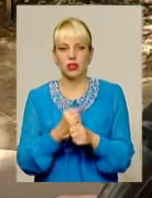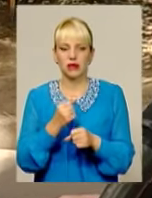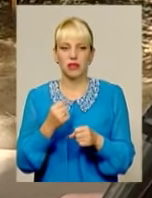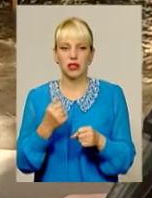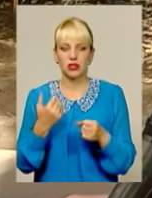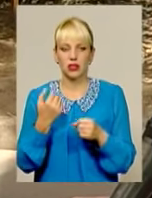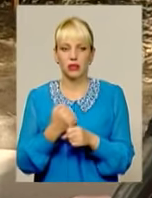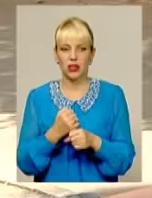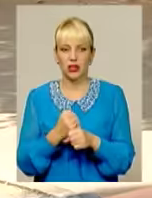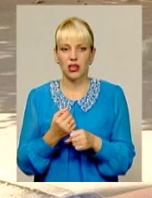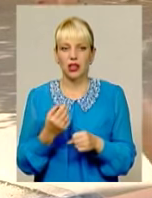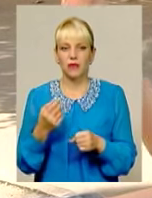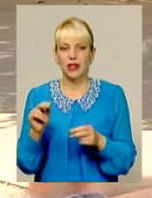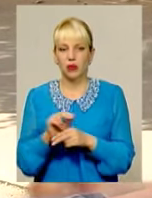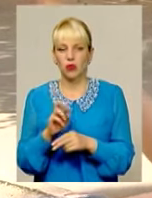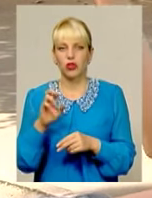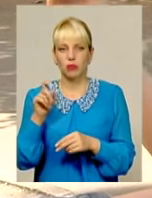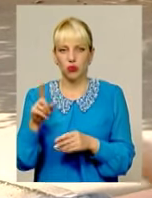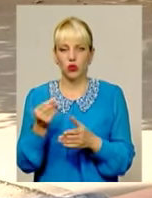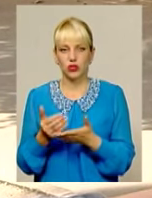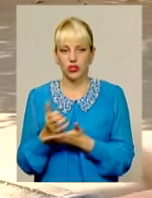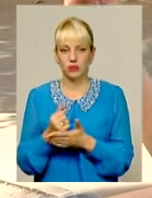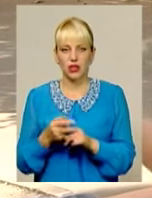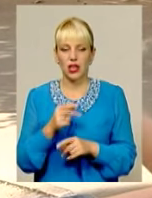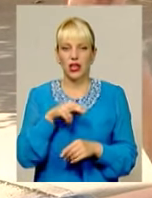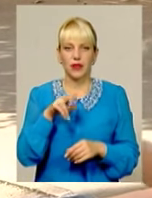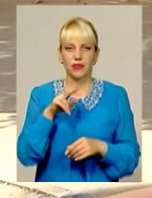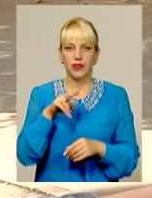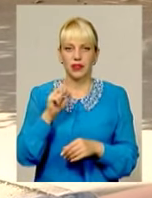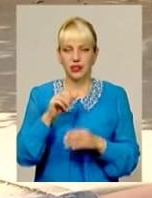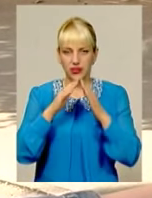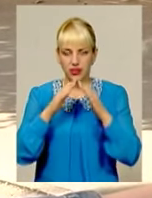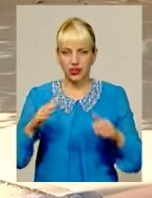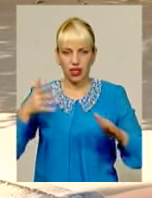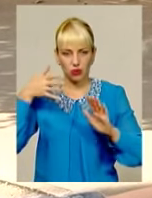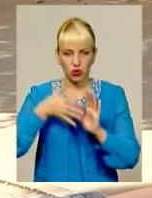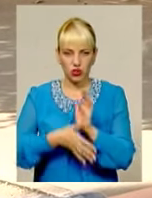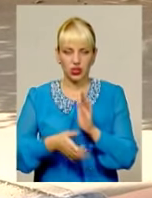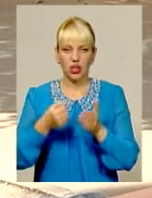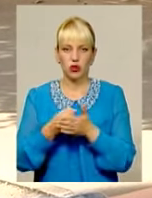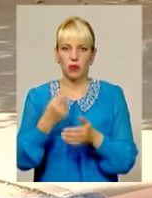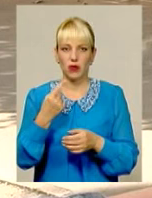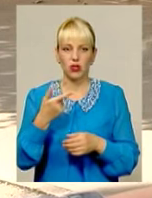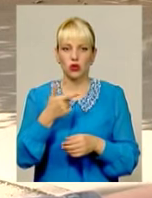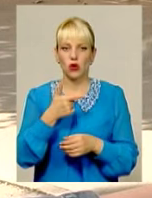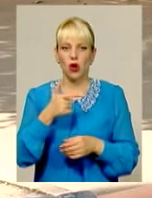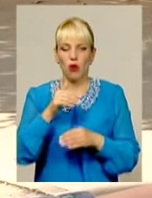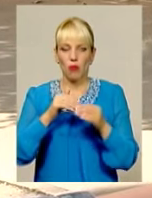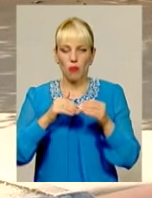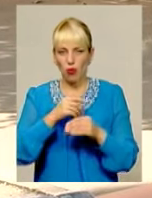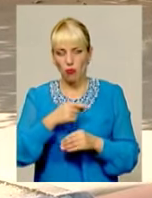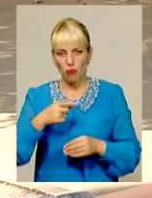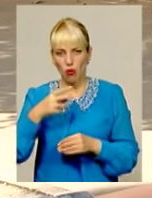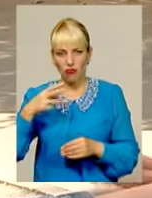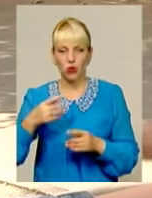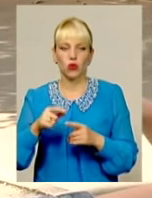два під'їзди. Не зробили. Дах протікає з 10-го чи з технічного до першого поверху. Жеку до цього справи немає. І от,